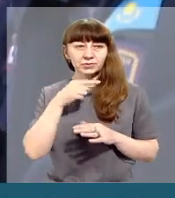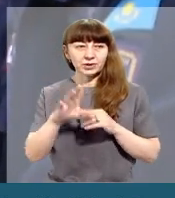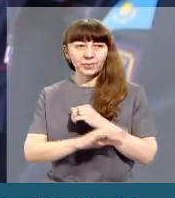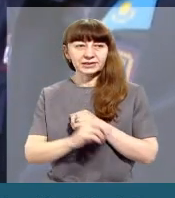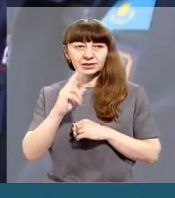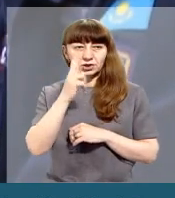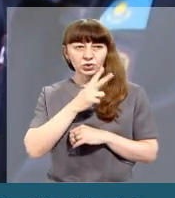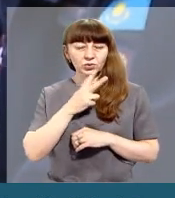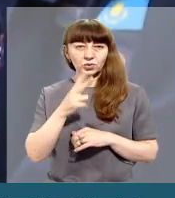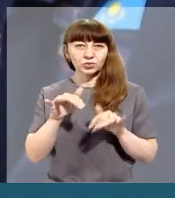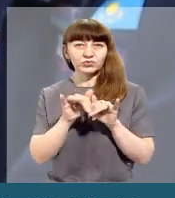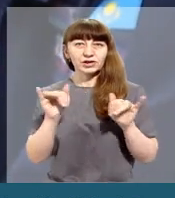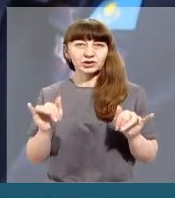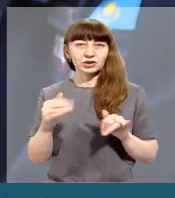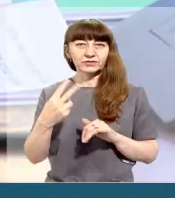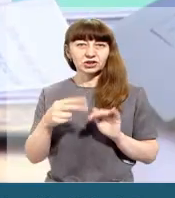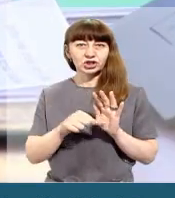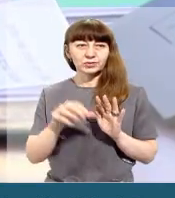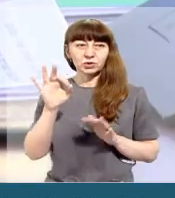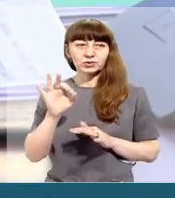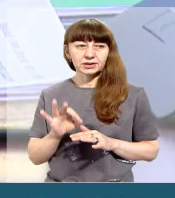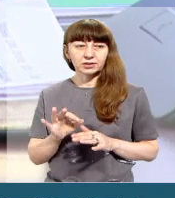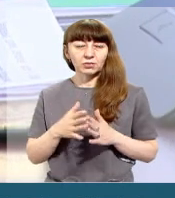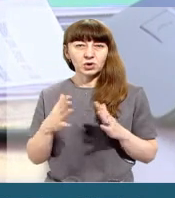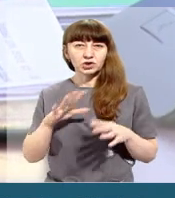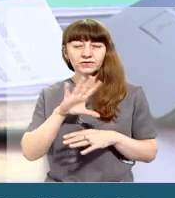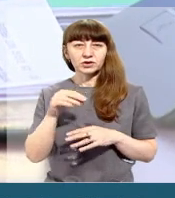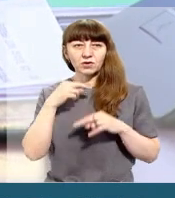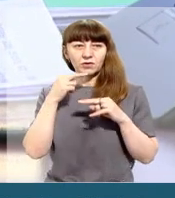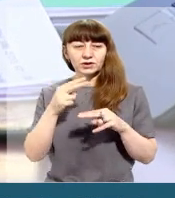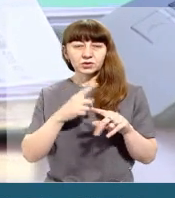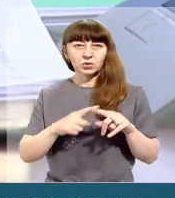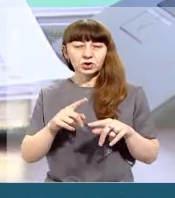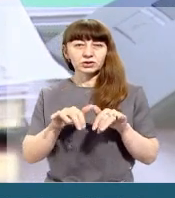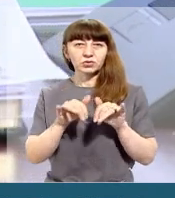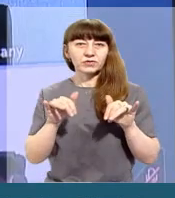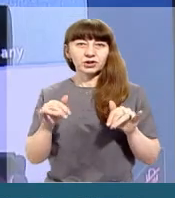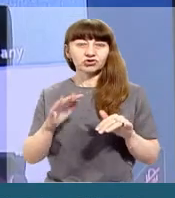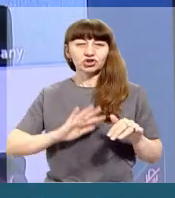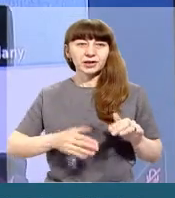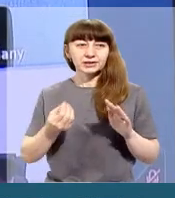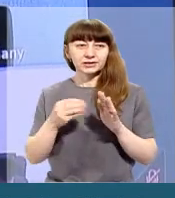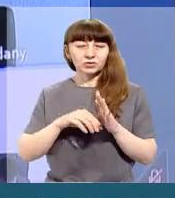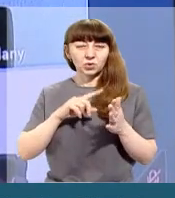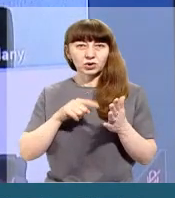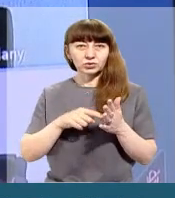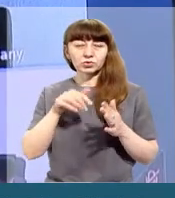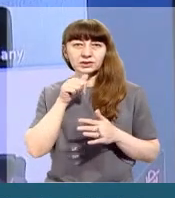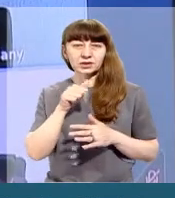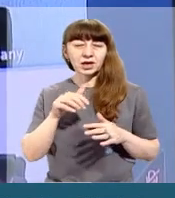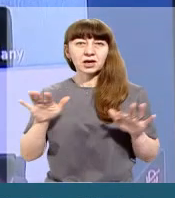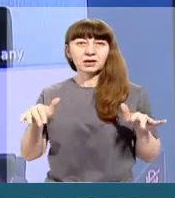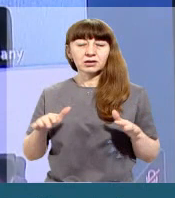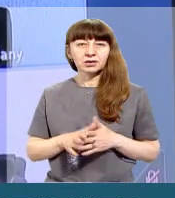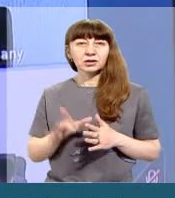артты. Әсіресе жеке инвесторлардың өсу қарқыны байқалады. Бұл Қостанай, Арқалық қалалары мен Алтынсарин, Жангелді, Қарабалық аудандарында.